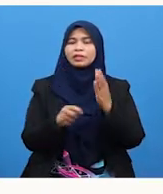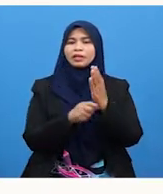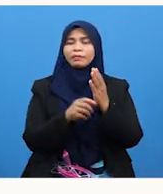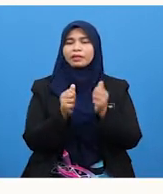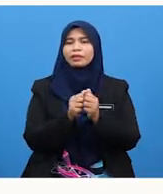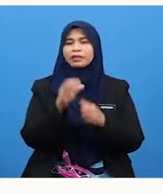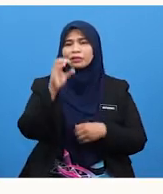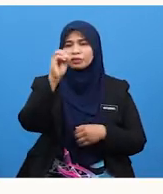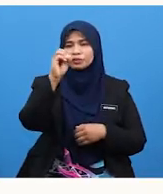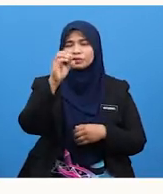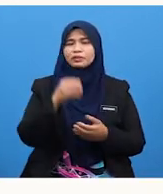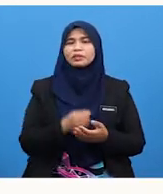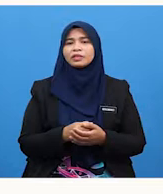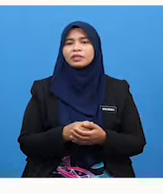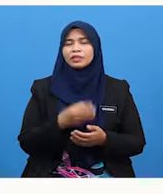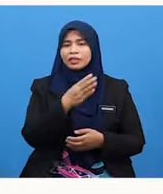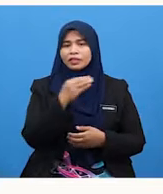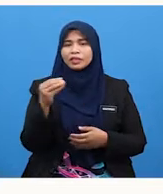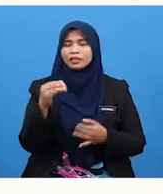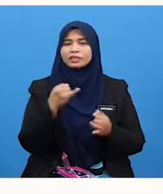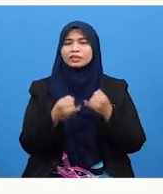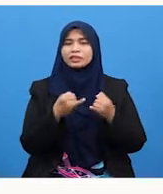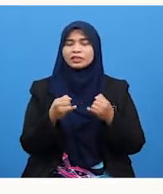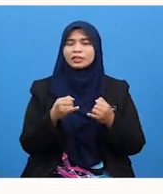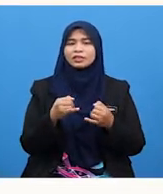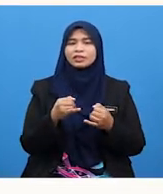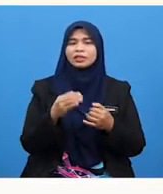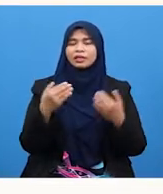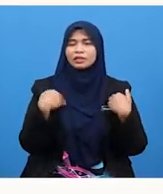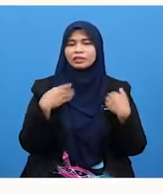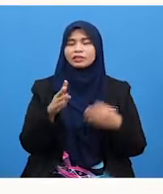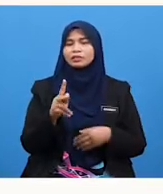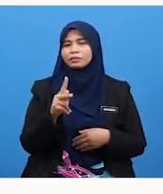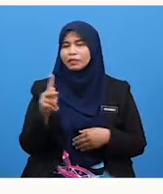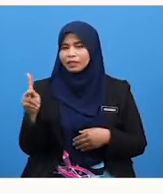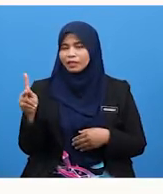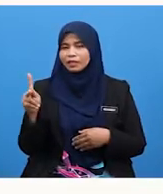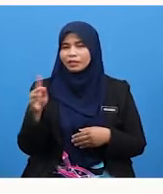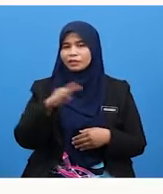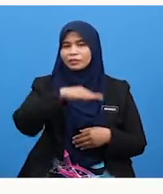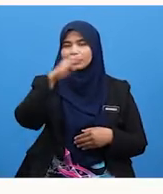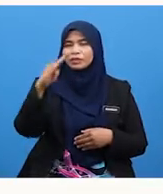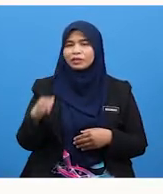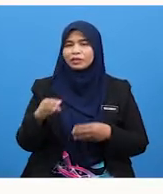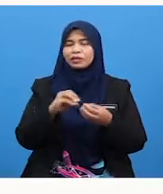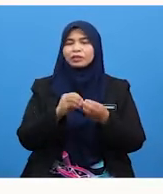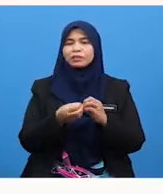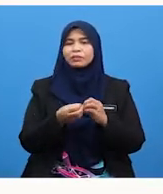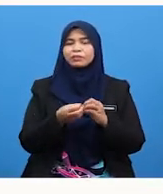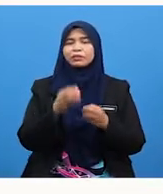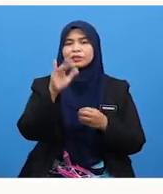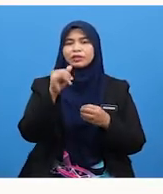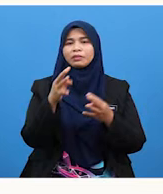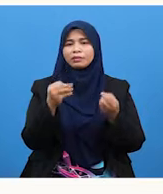ditambahkan dengan sifar. Manakala jika berada di sebelah kanan bukit, nombor